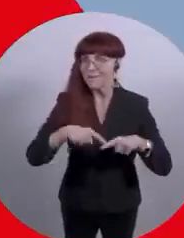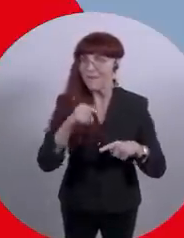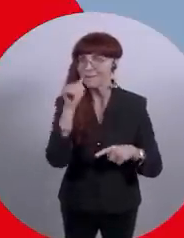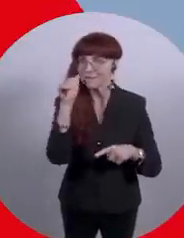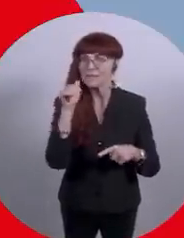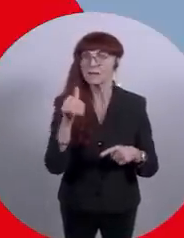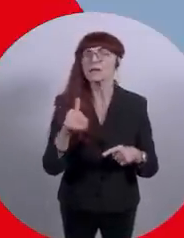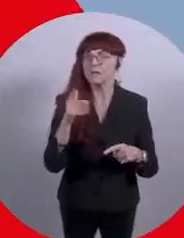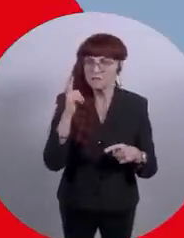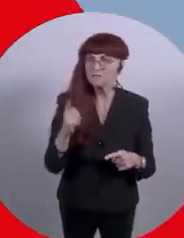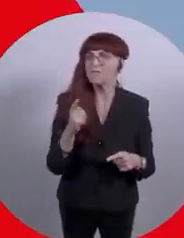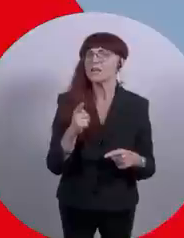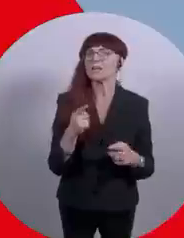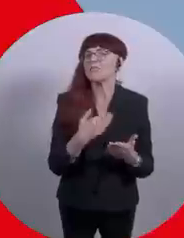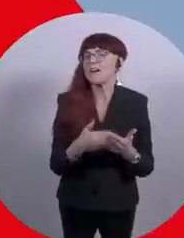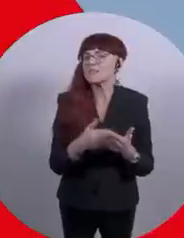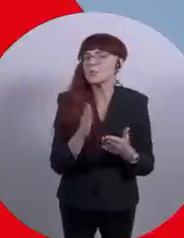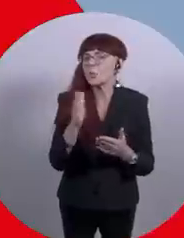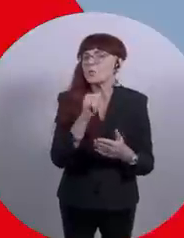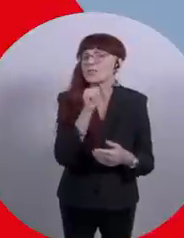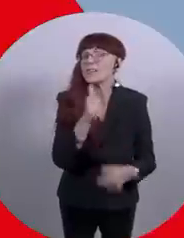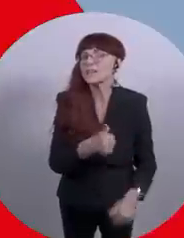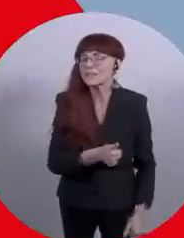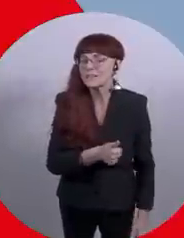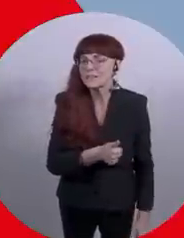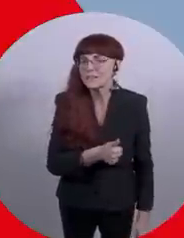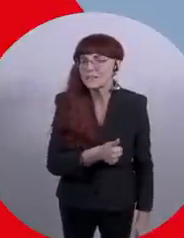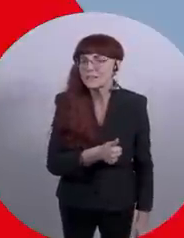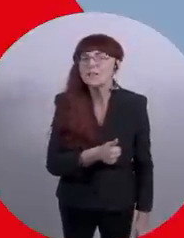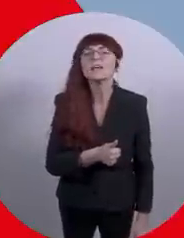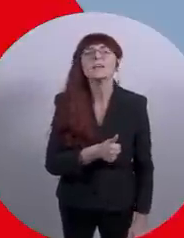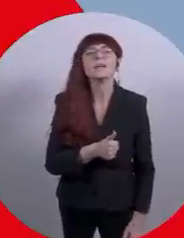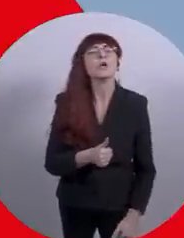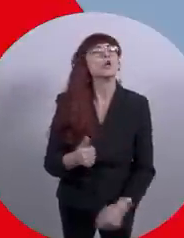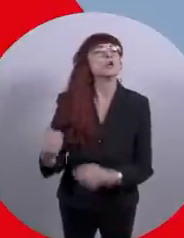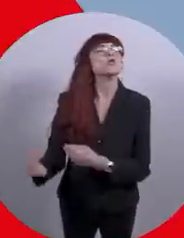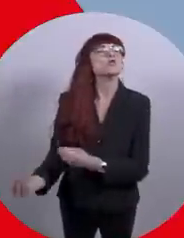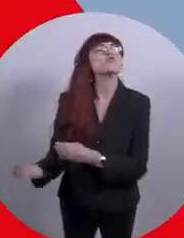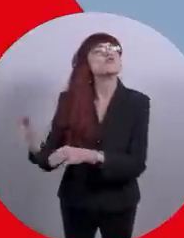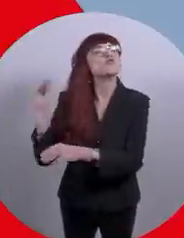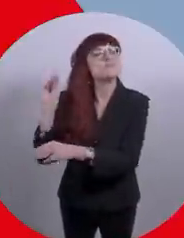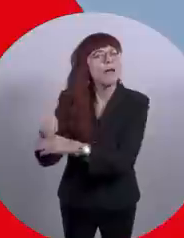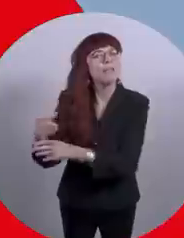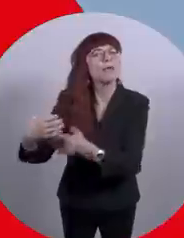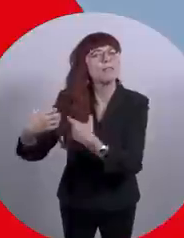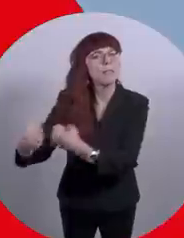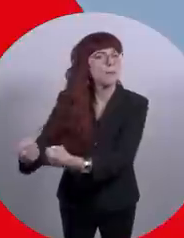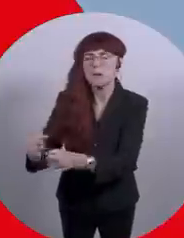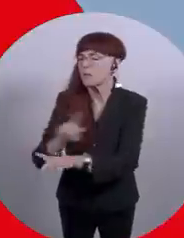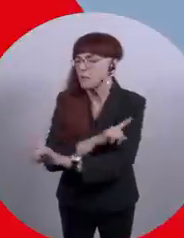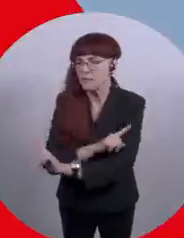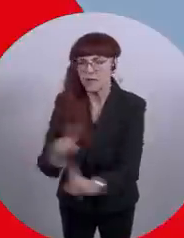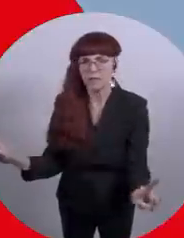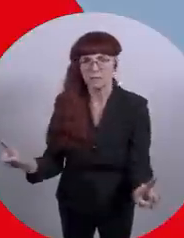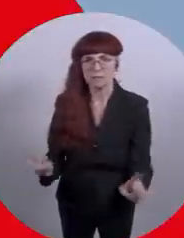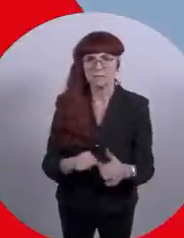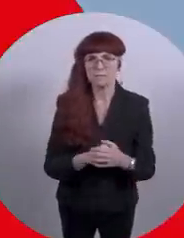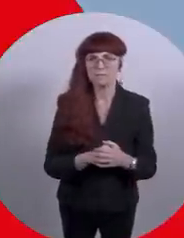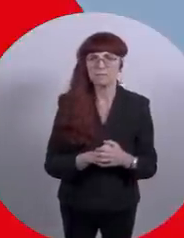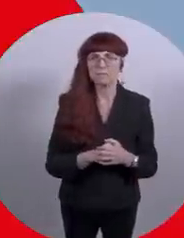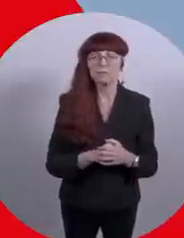beschließen ist das Verbot von Spenden an politischen Parteien ich habe das einmal miterlebt